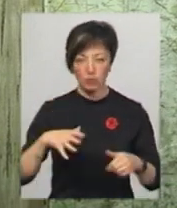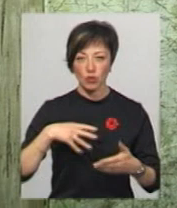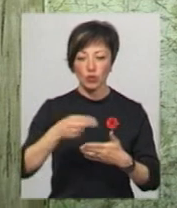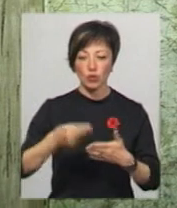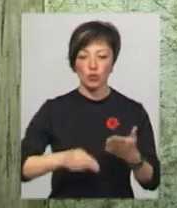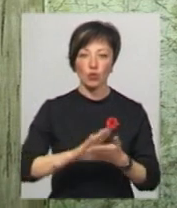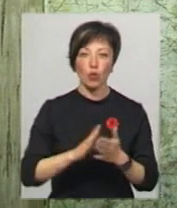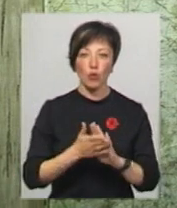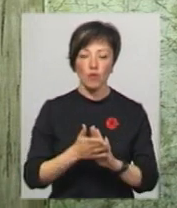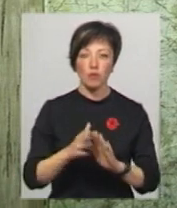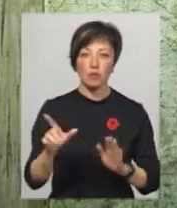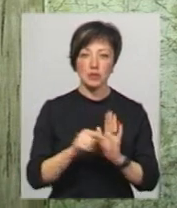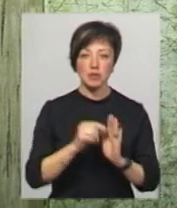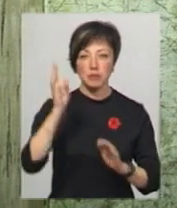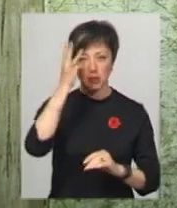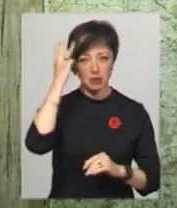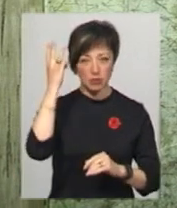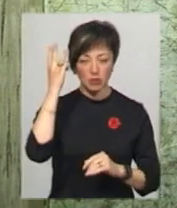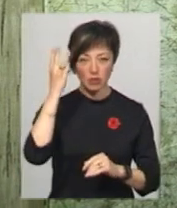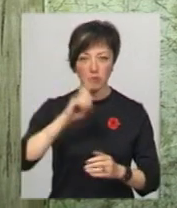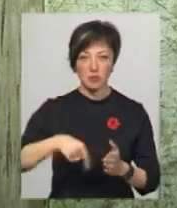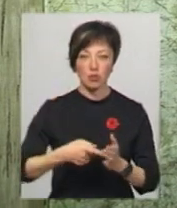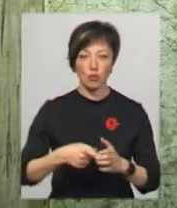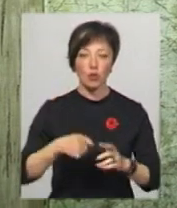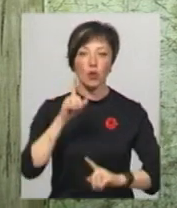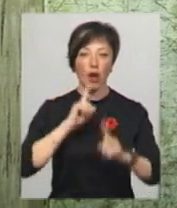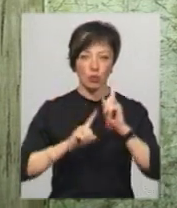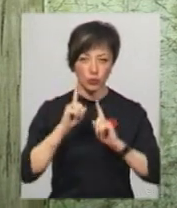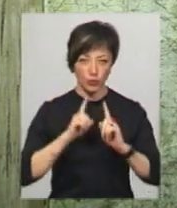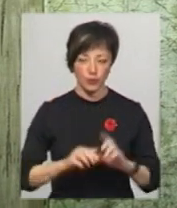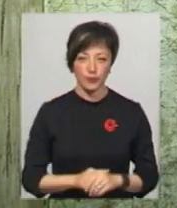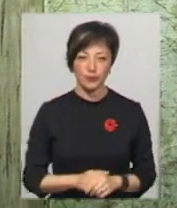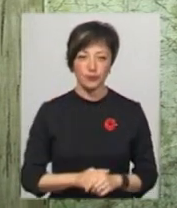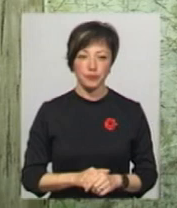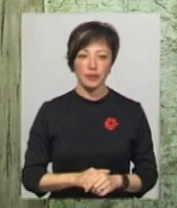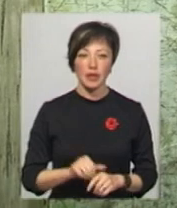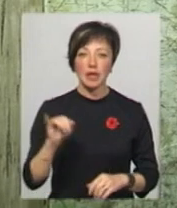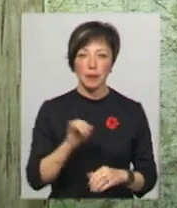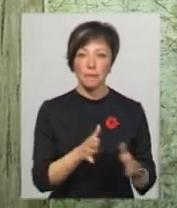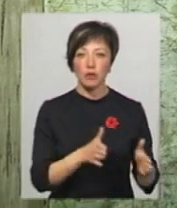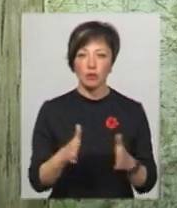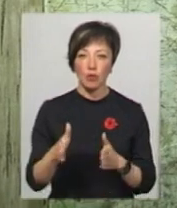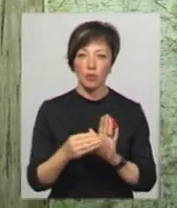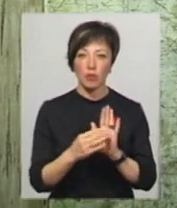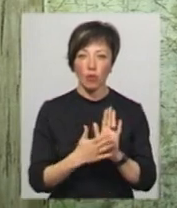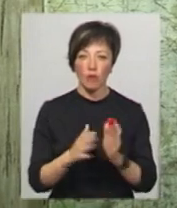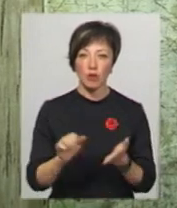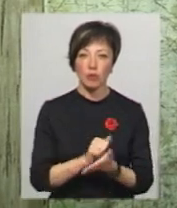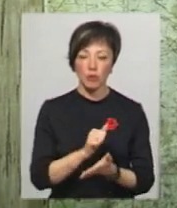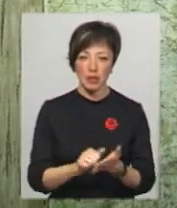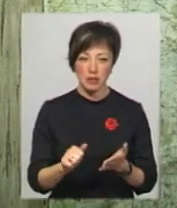охоронний договір з Хмельницькою міською радою. І підготовлена облікова